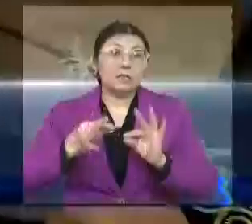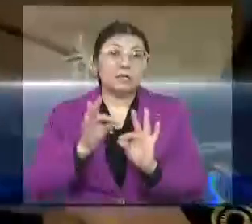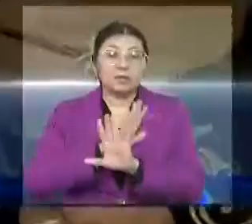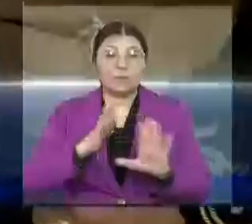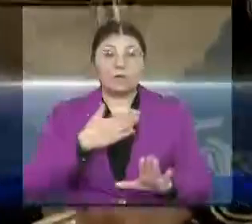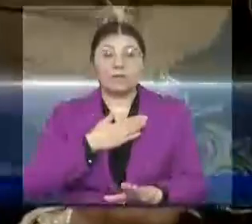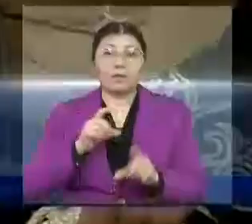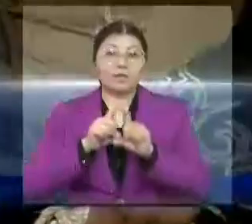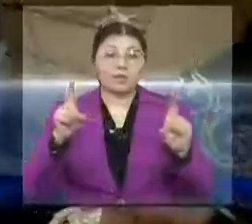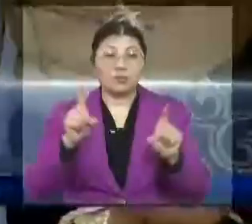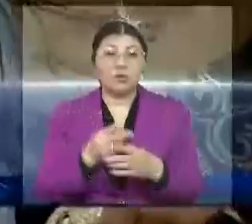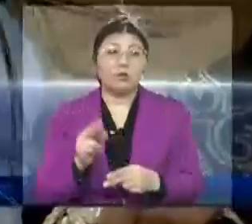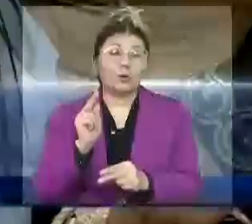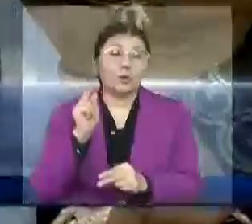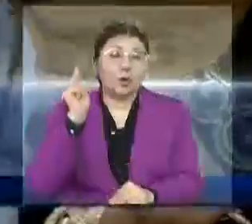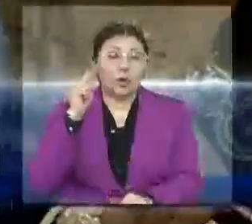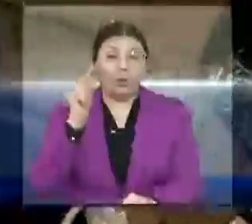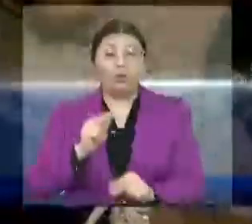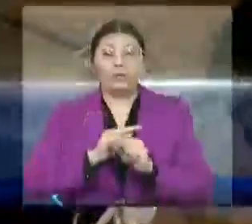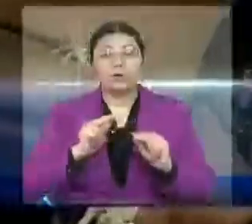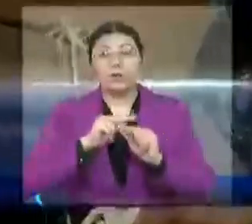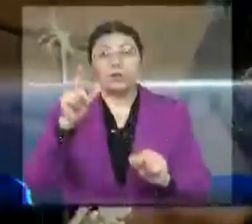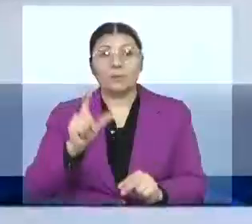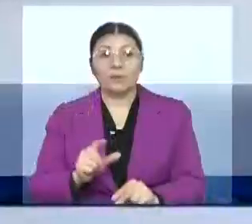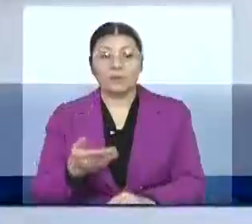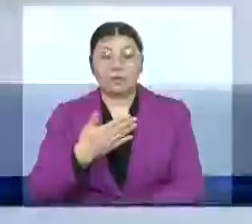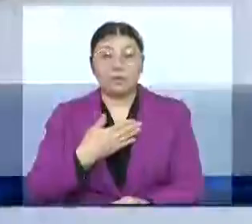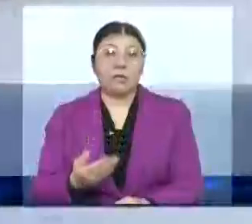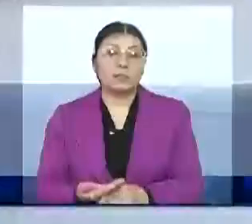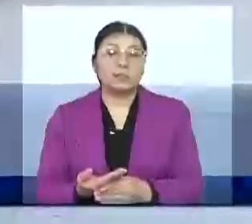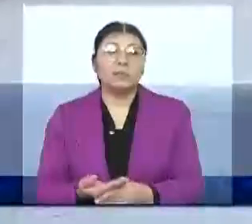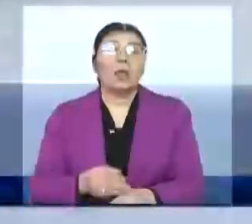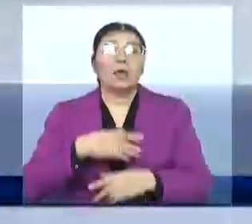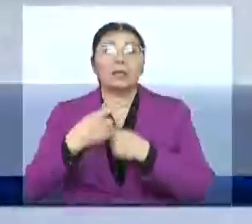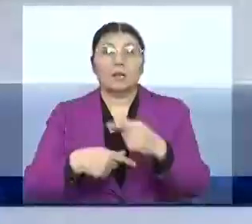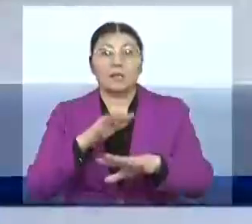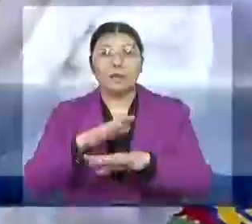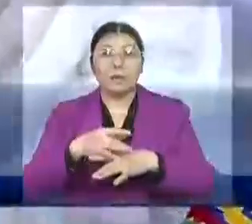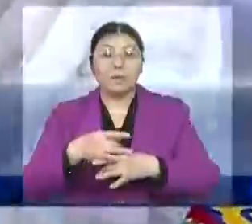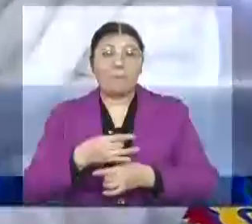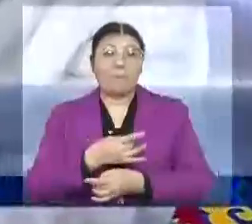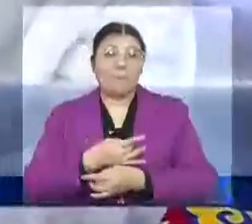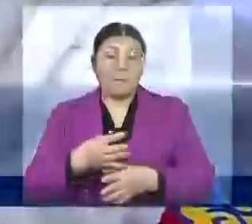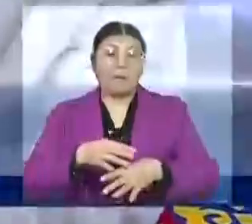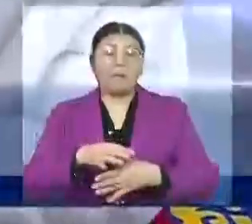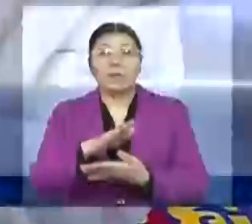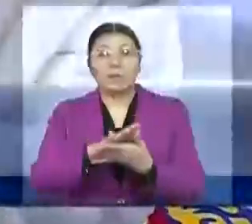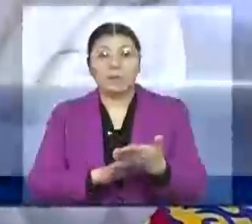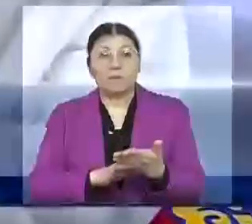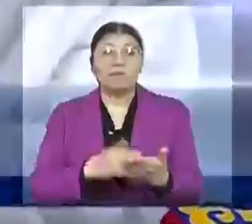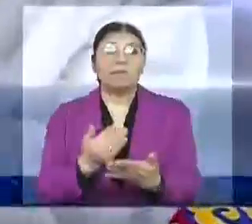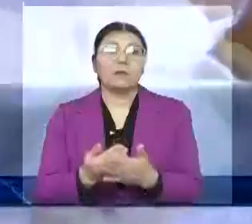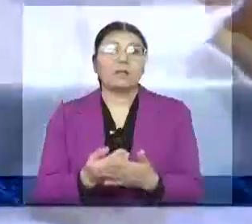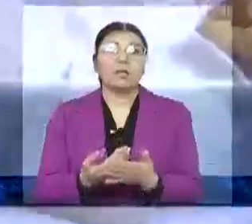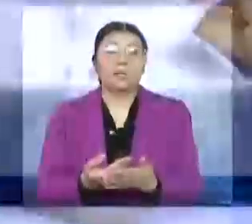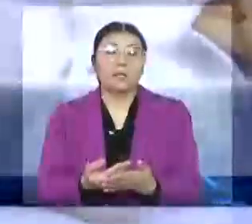нашей школе преподаватели учат этому ремеслу каждого желающего. Далее мероприятие продолжилось возле дворца единоборств. Женщины приготовили